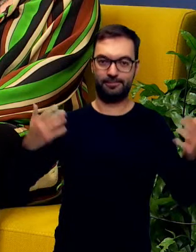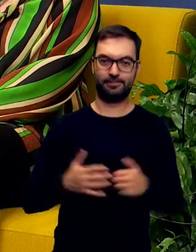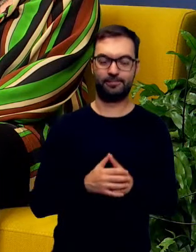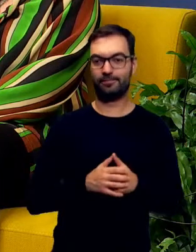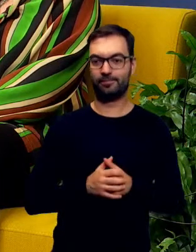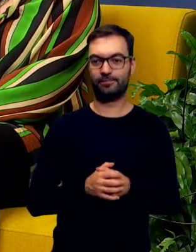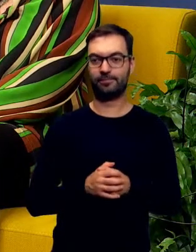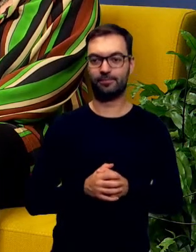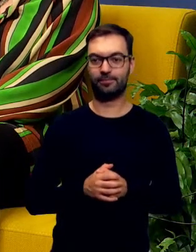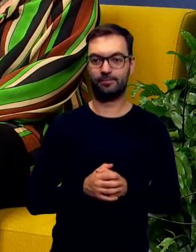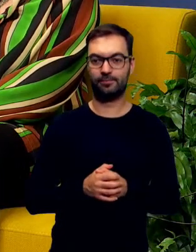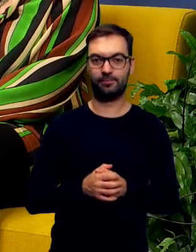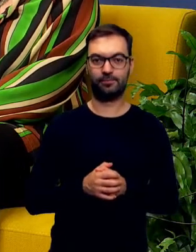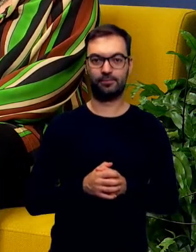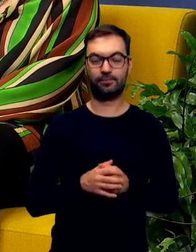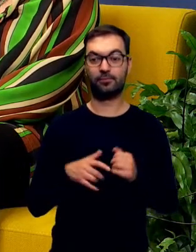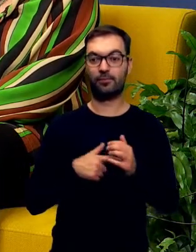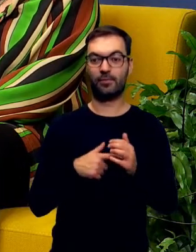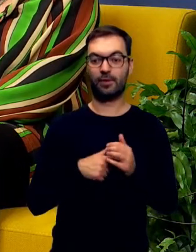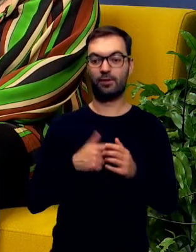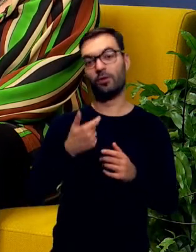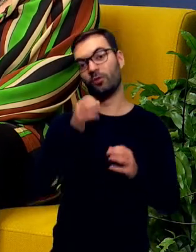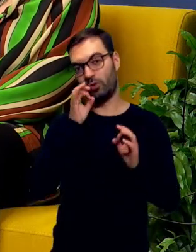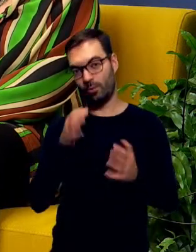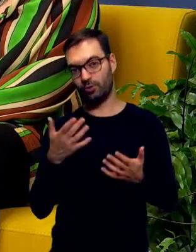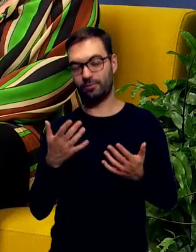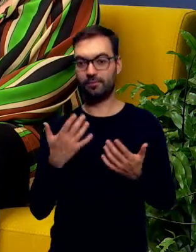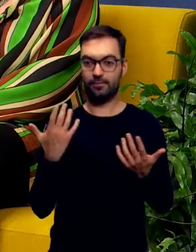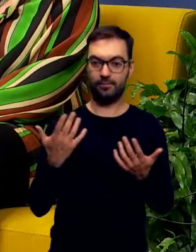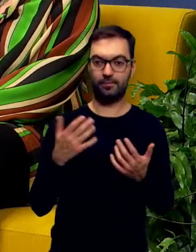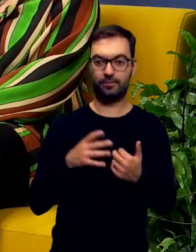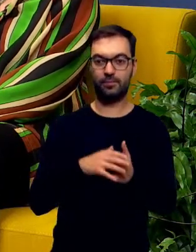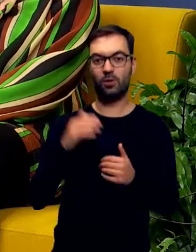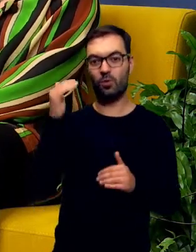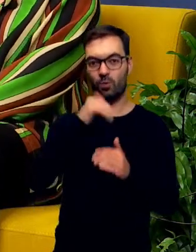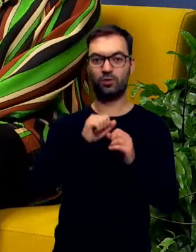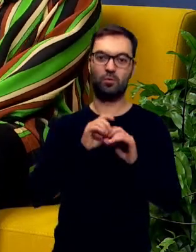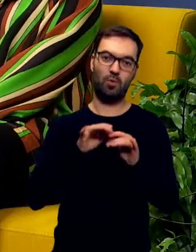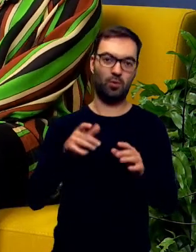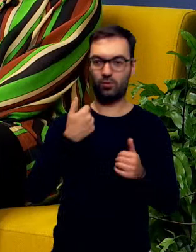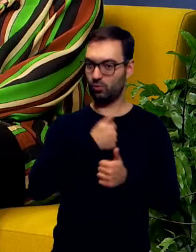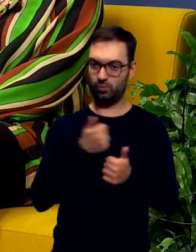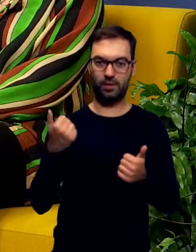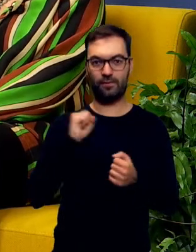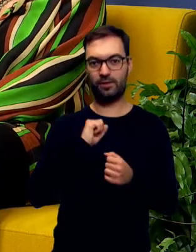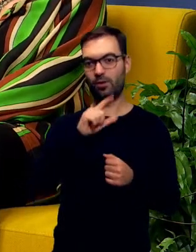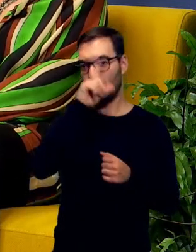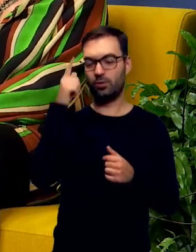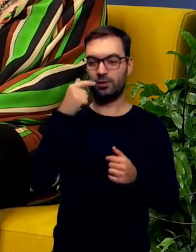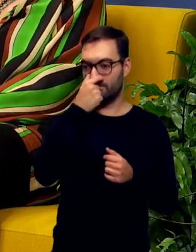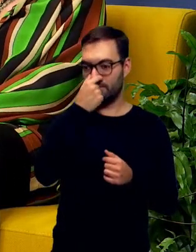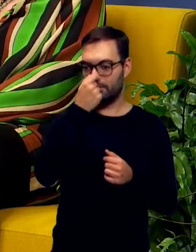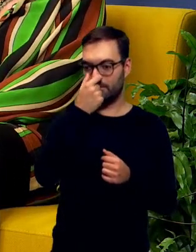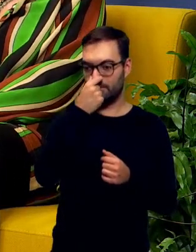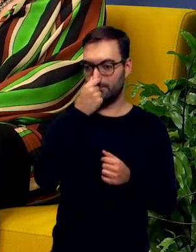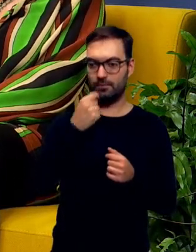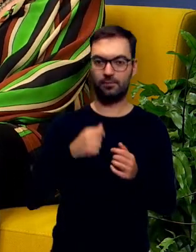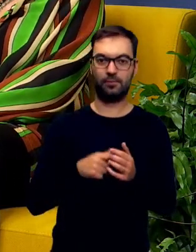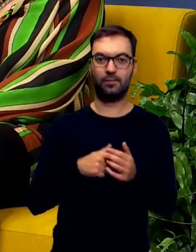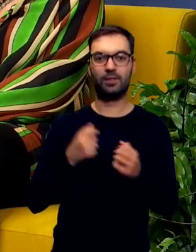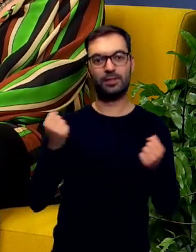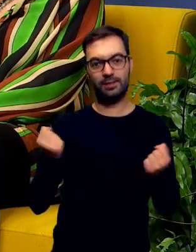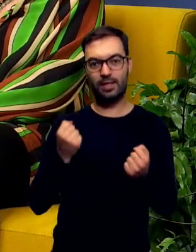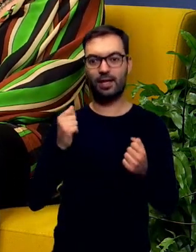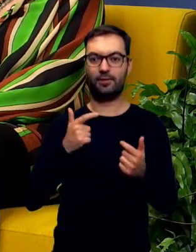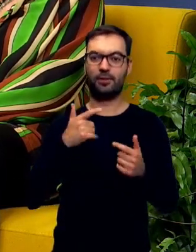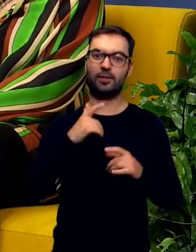po prostu wynika, znaczy to z jednej strony dobrze, prawda, że góry są popularne, że ludzie jednak